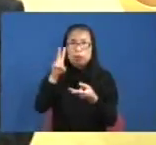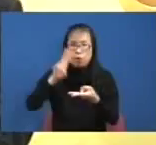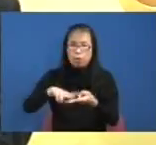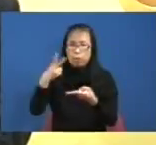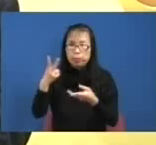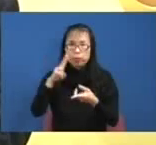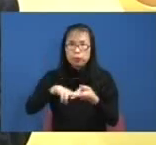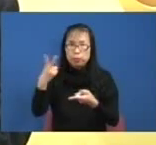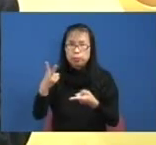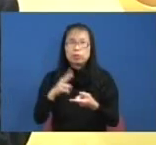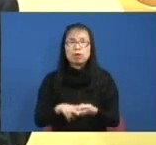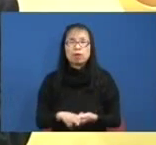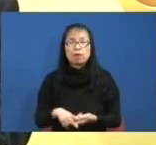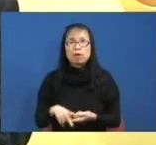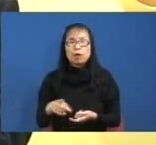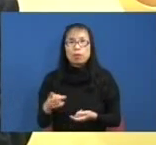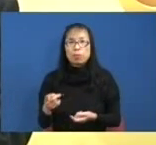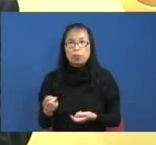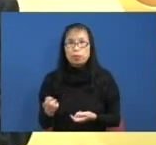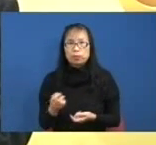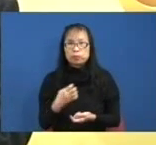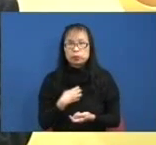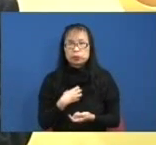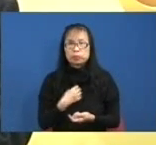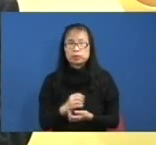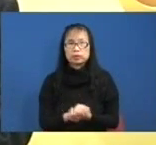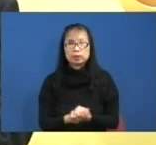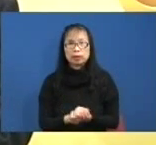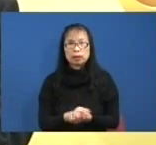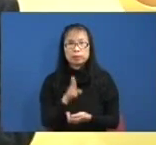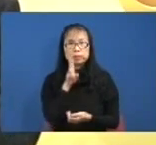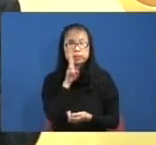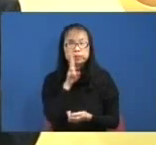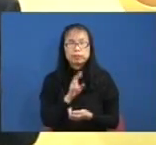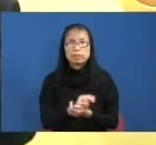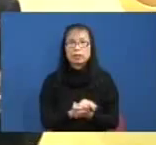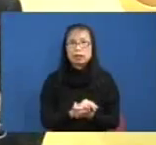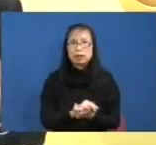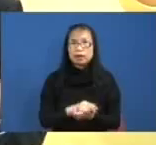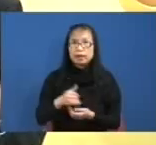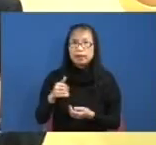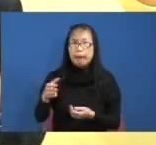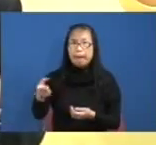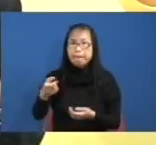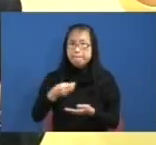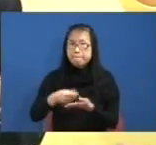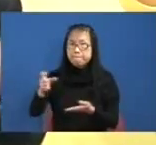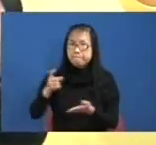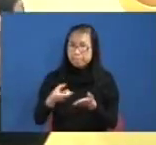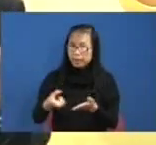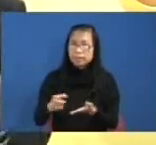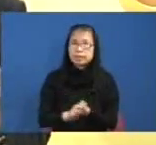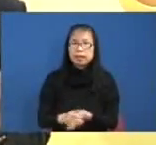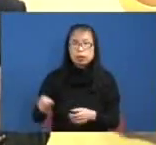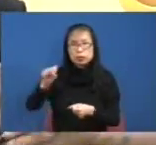樣。咁變咗咧就我哋對，譬如話來貨價咁樣升，我哋又